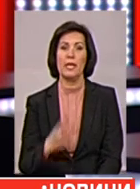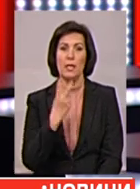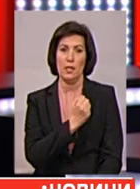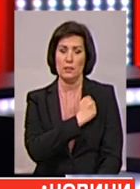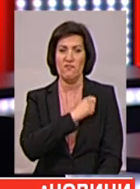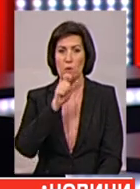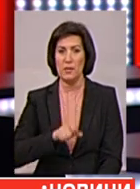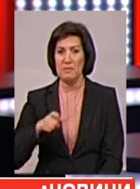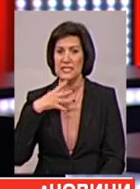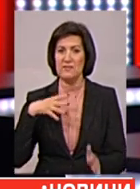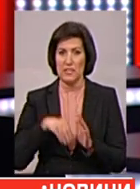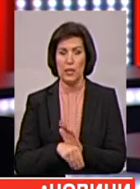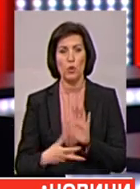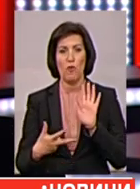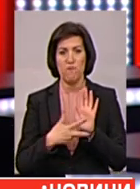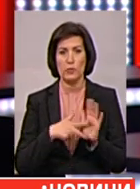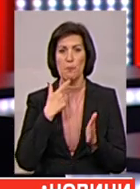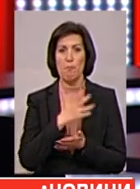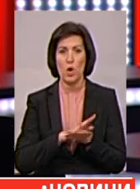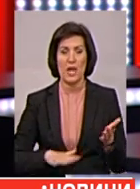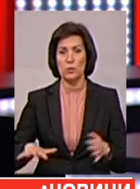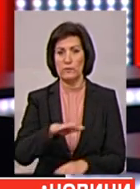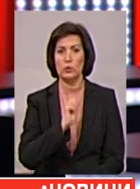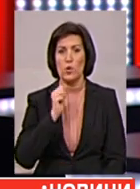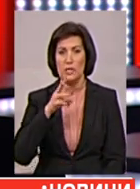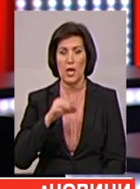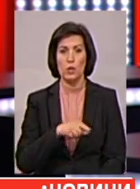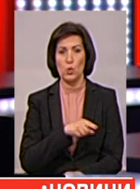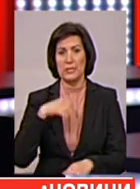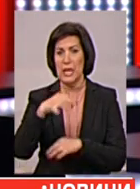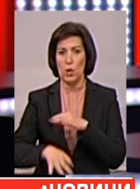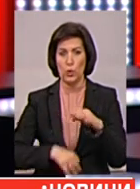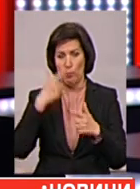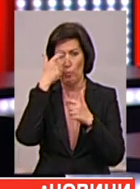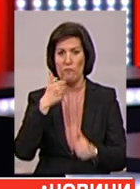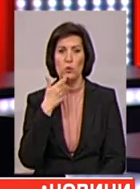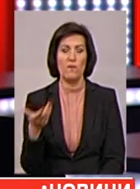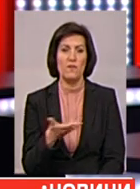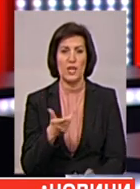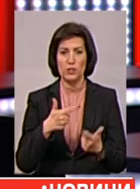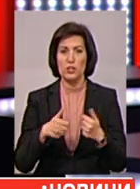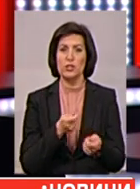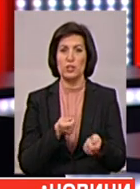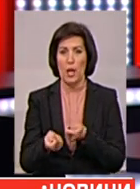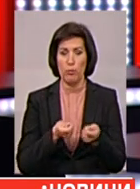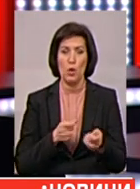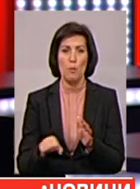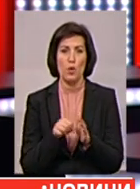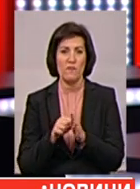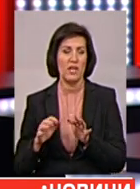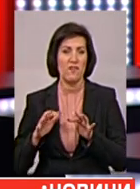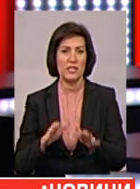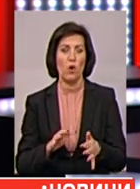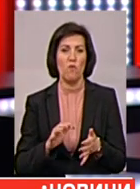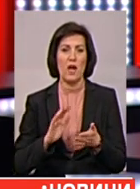Двоє бійців загинуло, ще 8 поранено в зоні АТО за минулу добу, повідомив у ранковому зведенні речник штабу Ярослав Чепурний. Бойовики атакували